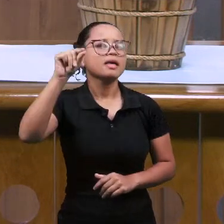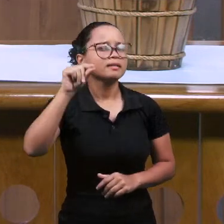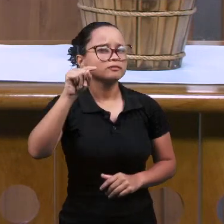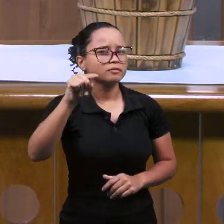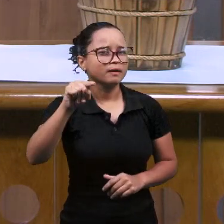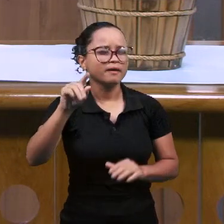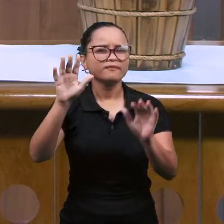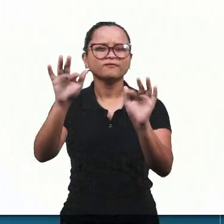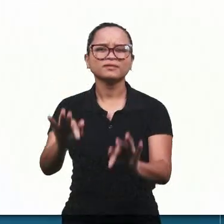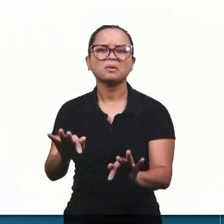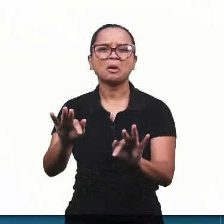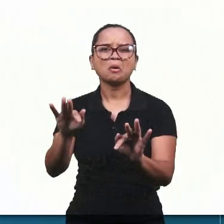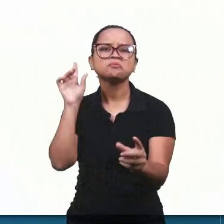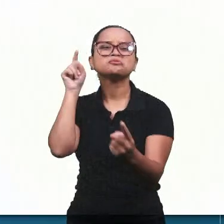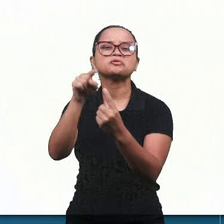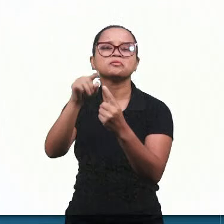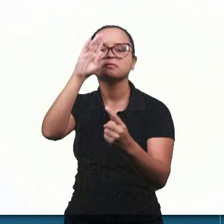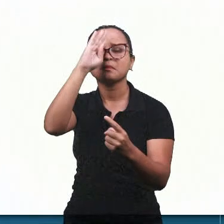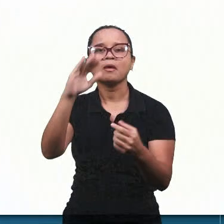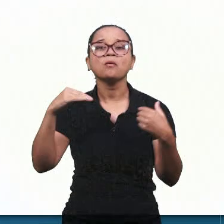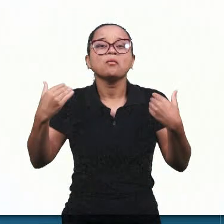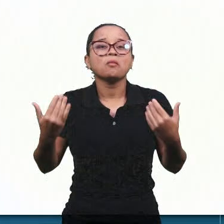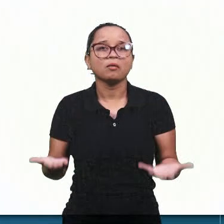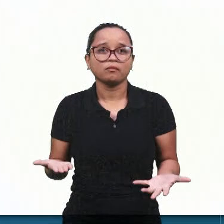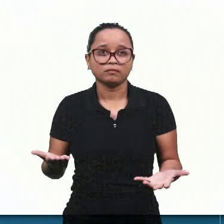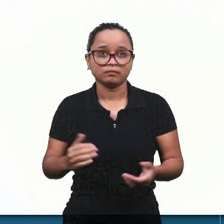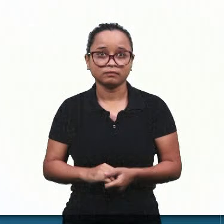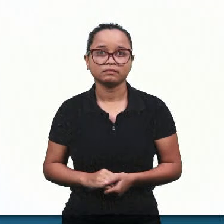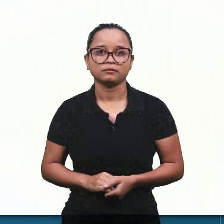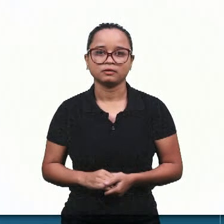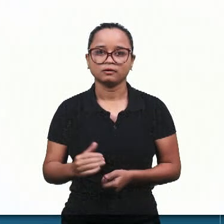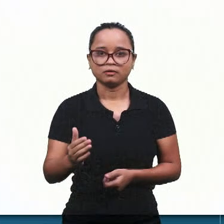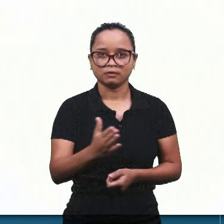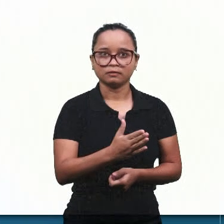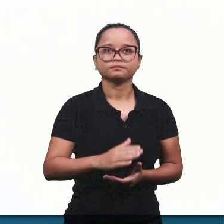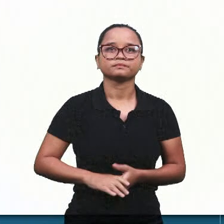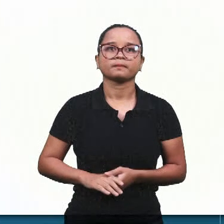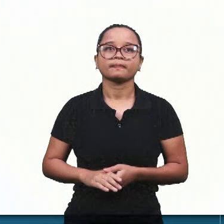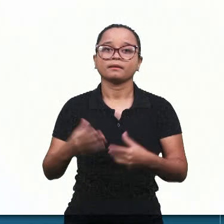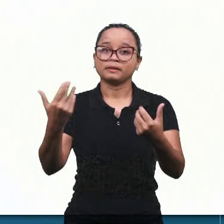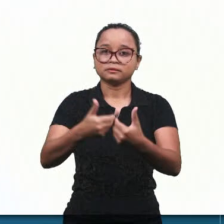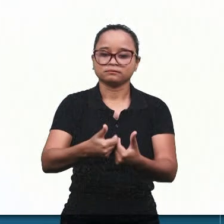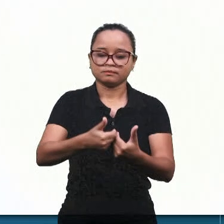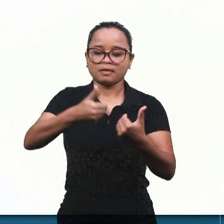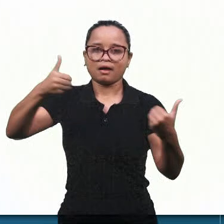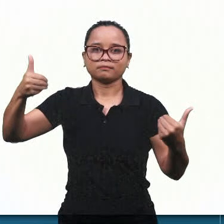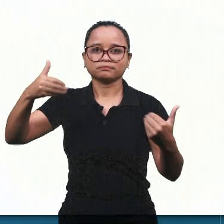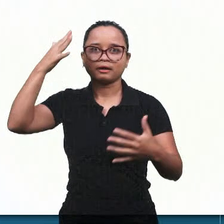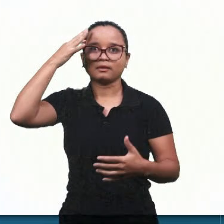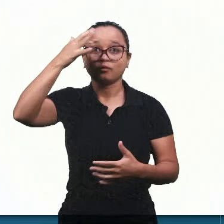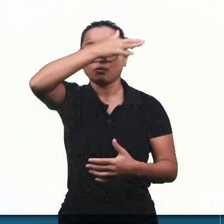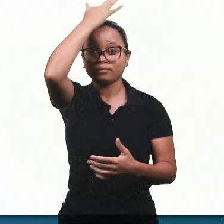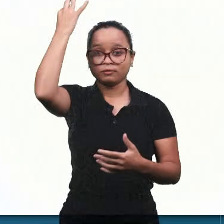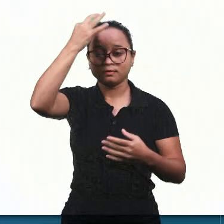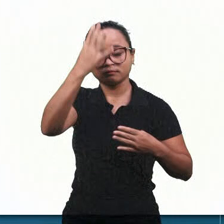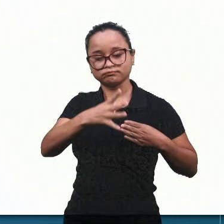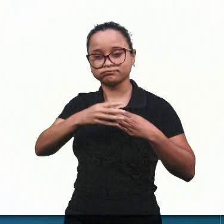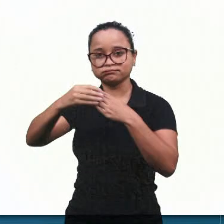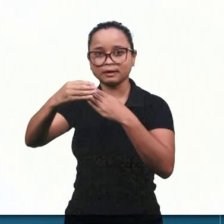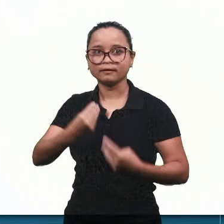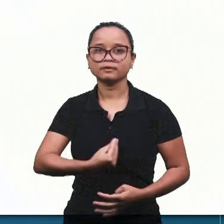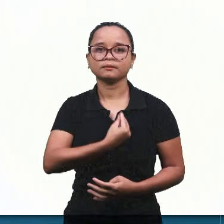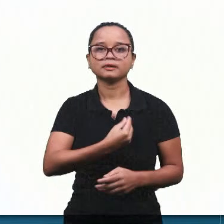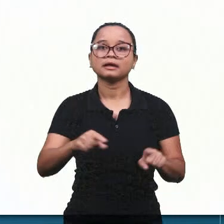pour la sanctification, c'est-à-dire être guidé par l'Esprit, laisser le Saint-Esprit diriger votre vie, comme s'il nous a élu avant